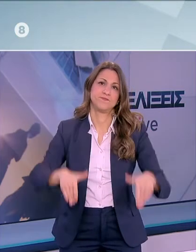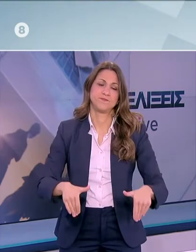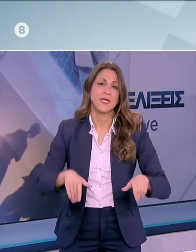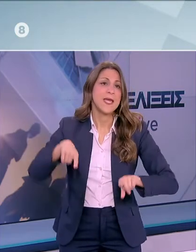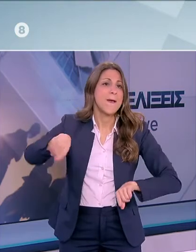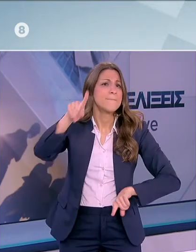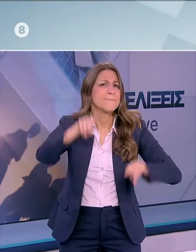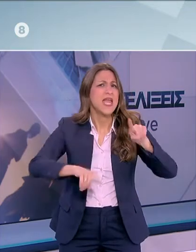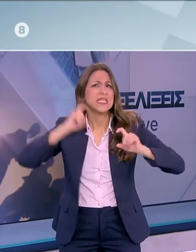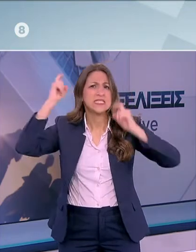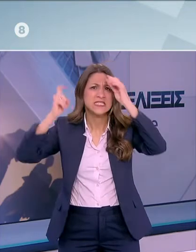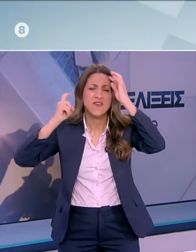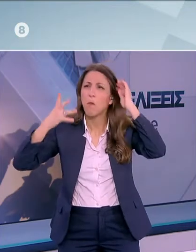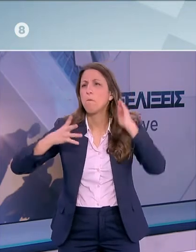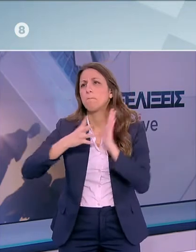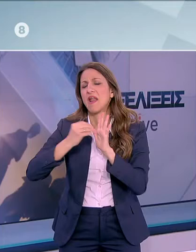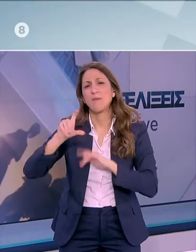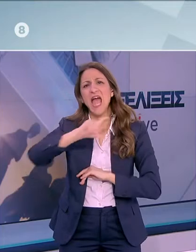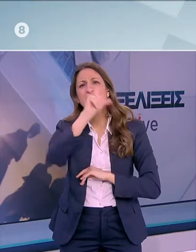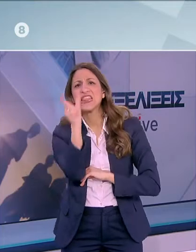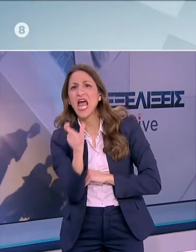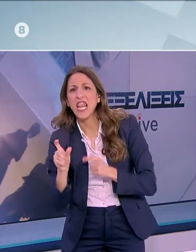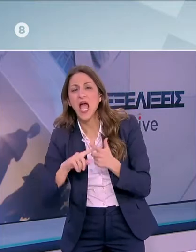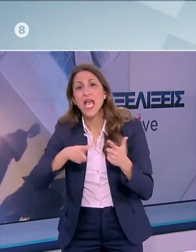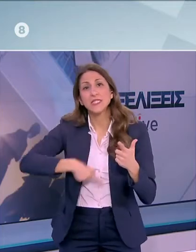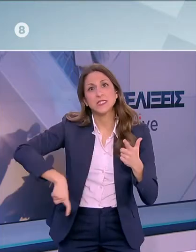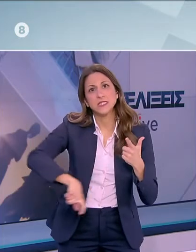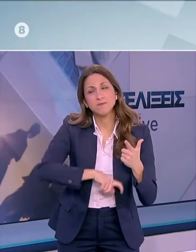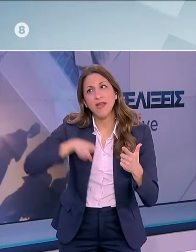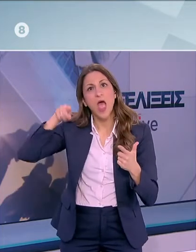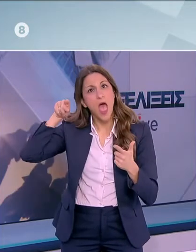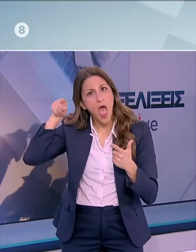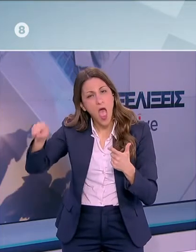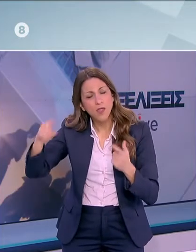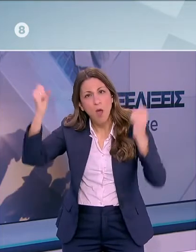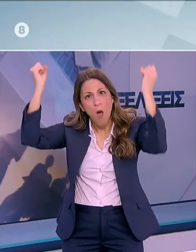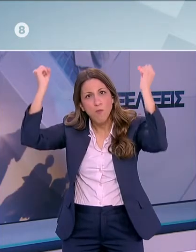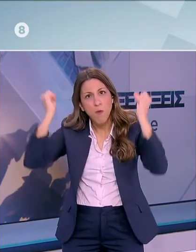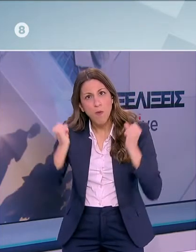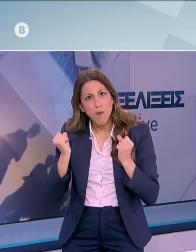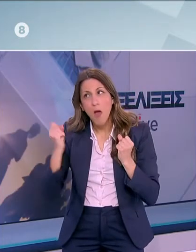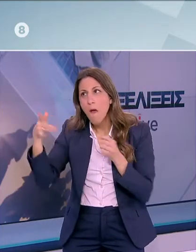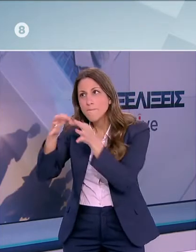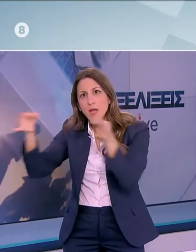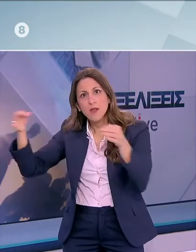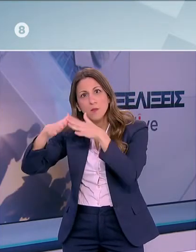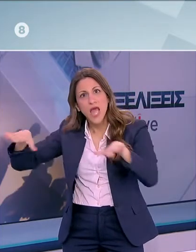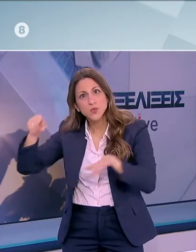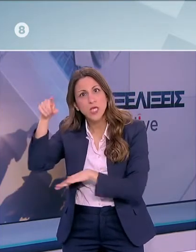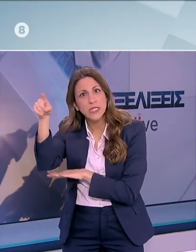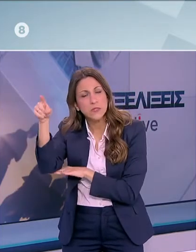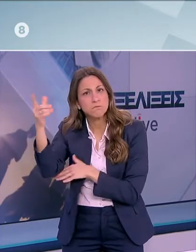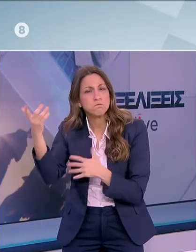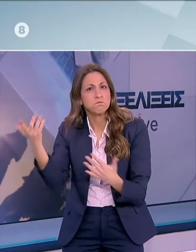Αναρωτιόνται κάποιοι γιατί κάποιες χώρες όπως η Ιταλία, η Ισπανία που έχουν χτυπηθεί πιο πολύ ανοίγουν σταδιακά και εμείς πάμε πιο αργά. Δεν πρέπει